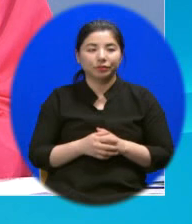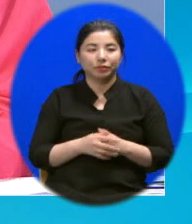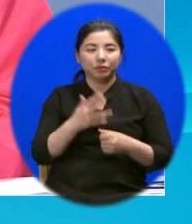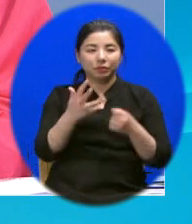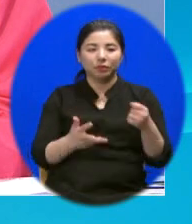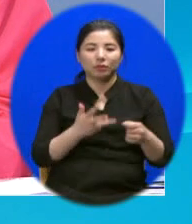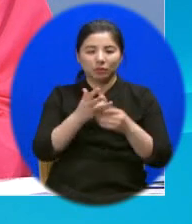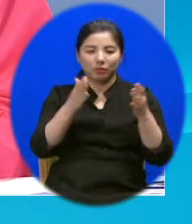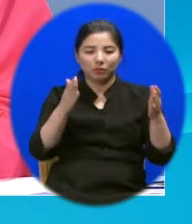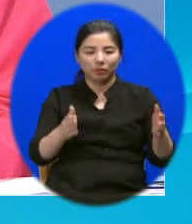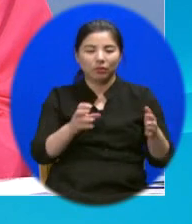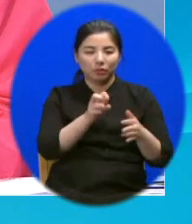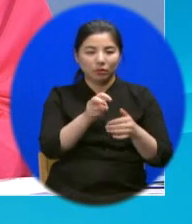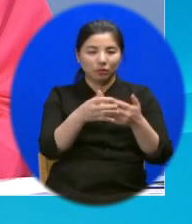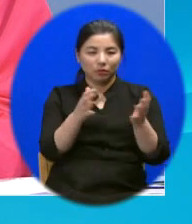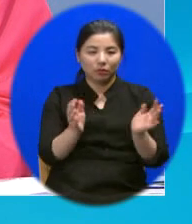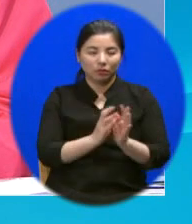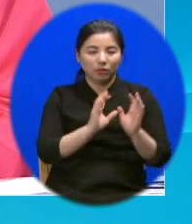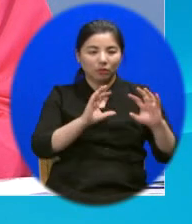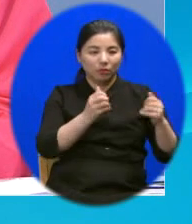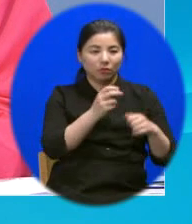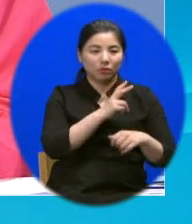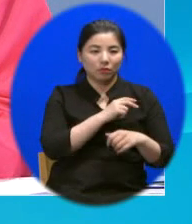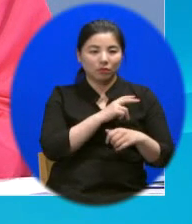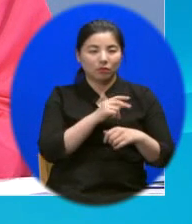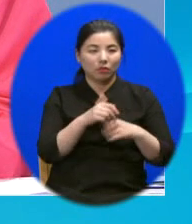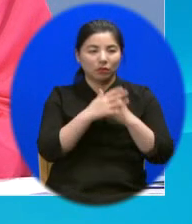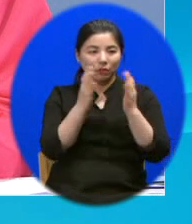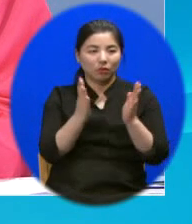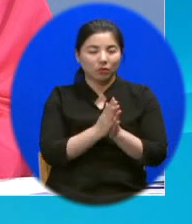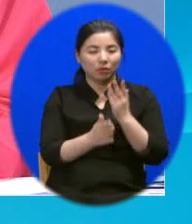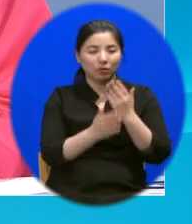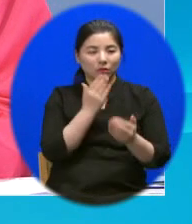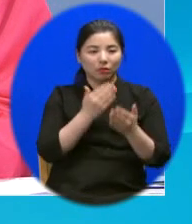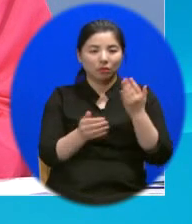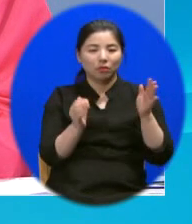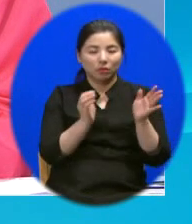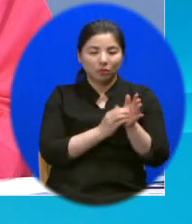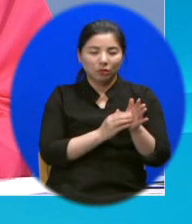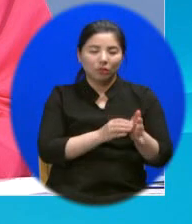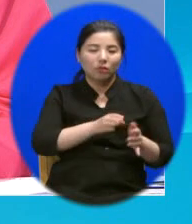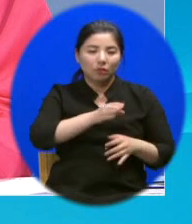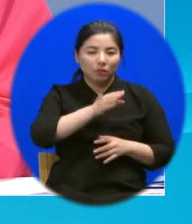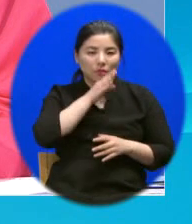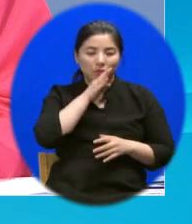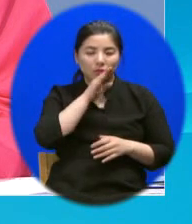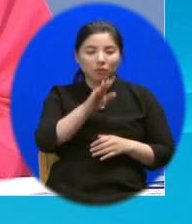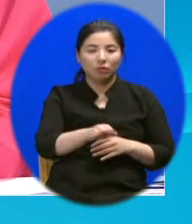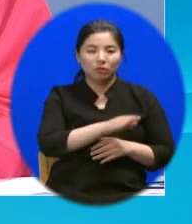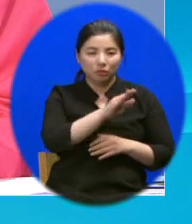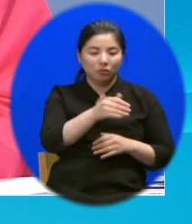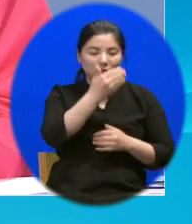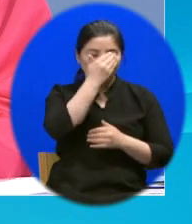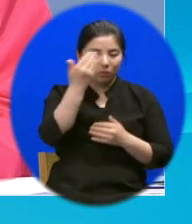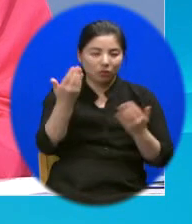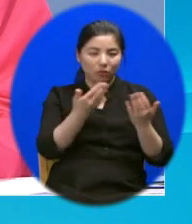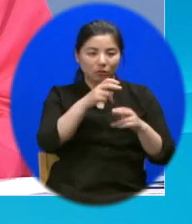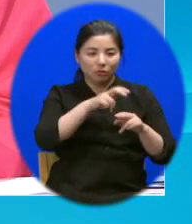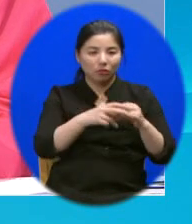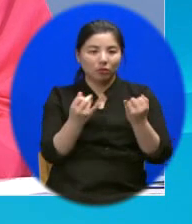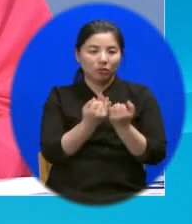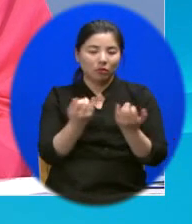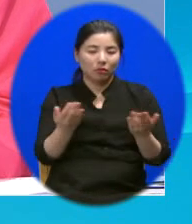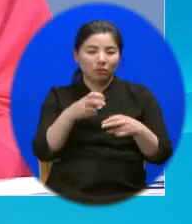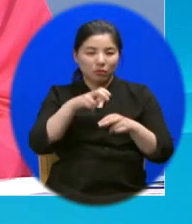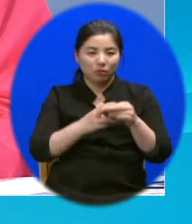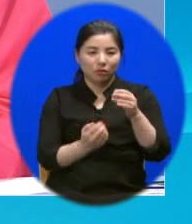8년이라는 세월을 여당 국회 6년 야당 국회 인연을 모두 경험 하셨습니다 과연 우리 그 청년 일자리 또 여성 이렇게